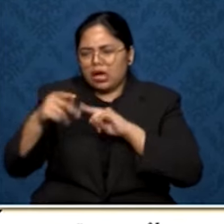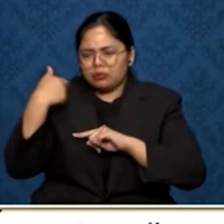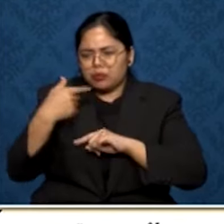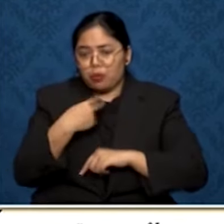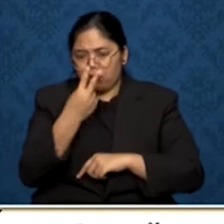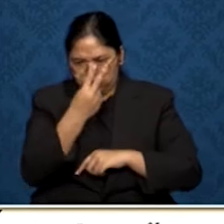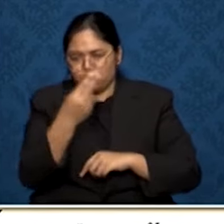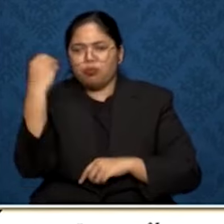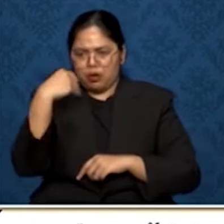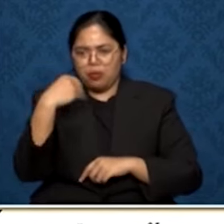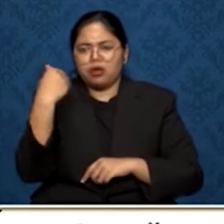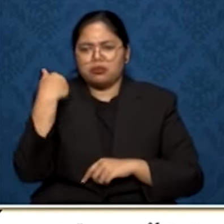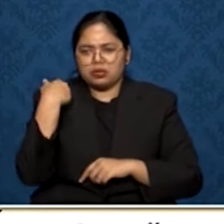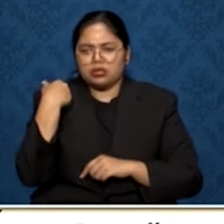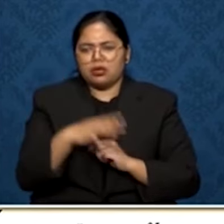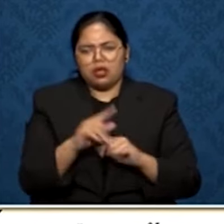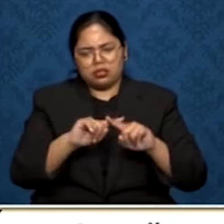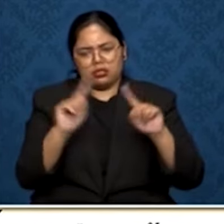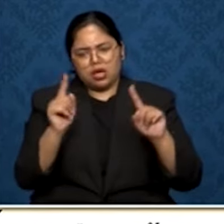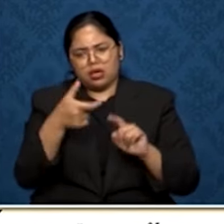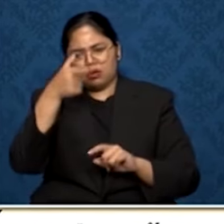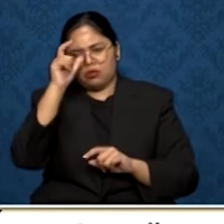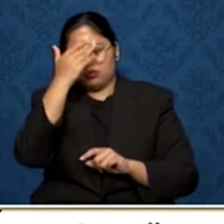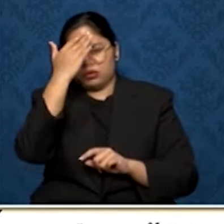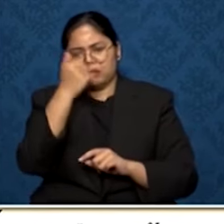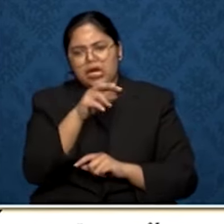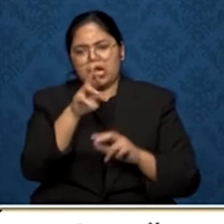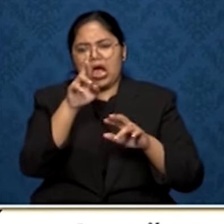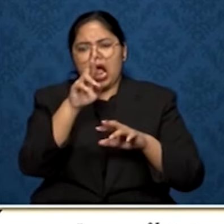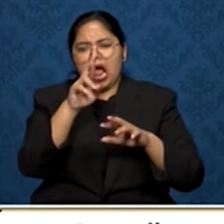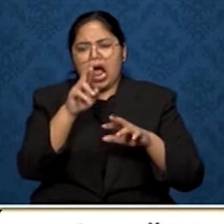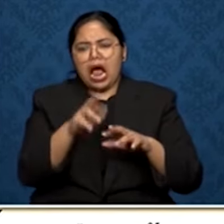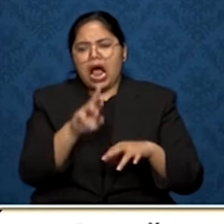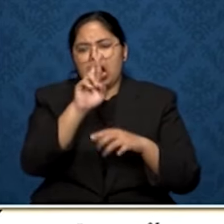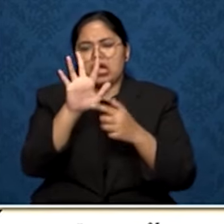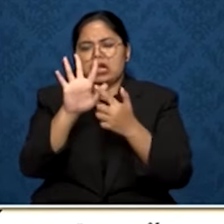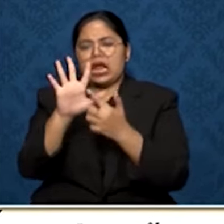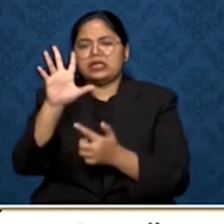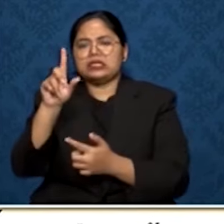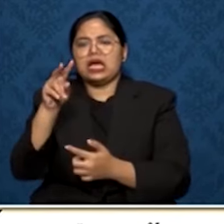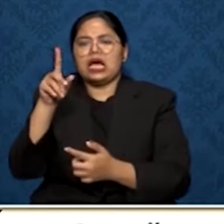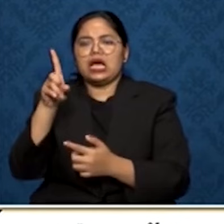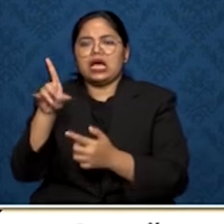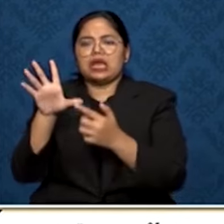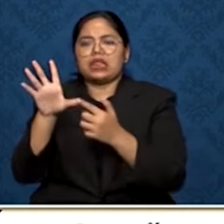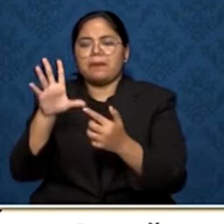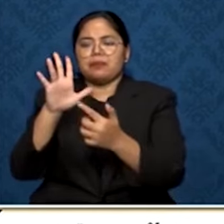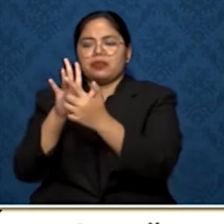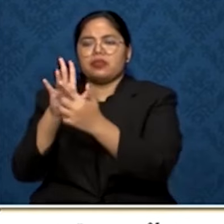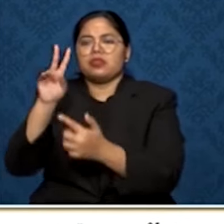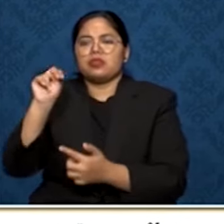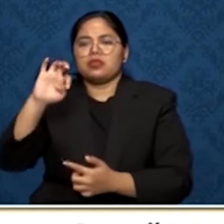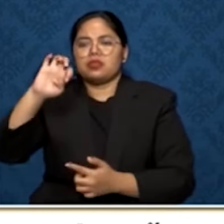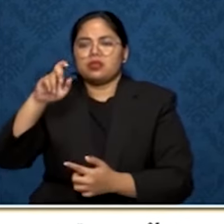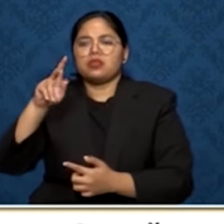อบดูเนอะแตผมวงคามัไมมีราชดำเนินบ้าง มนมแต่วันลมทีนีอะไรนะครัแต่พอไปดูขณะ